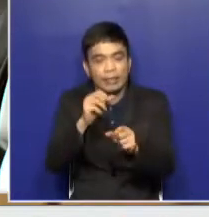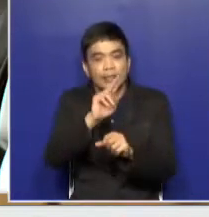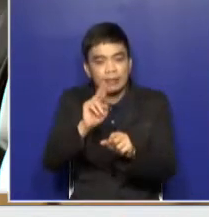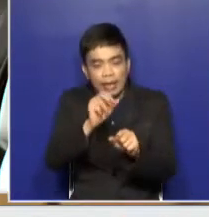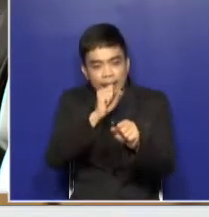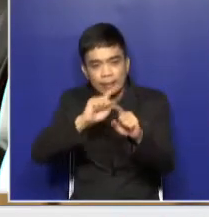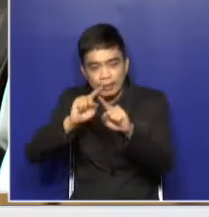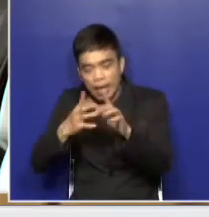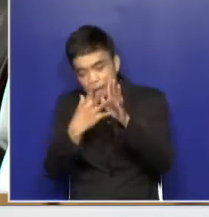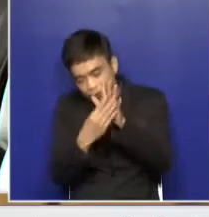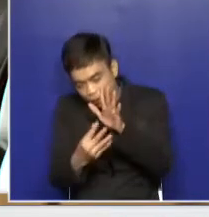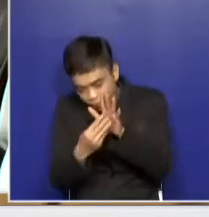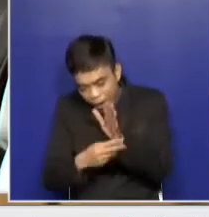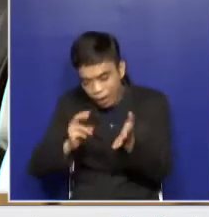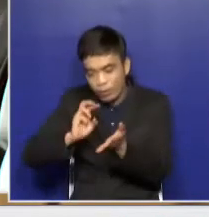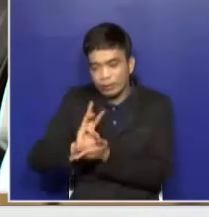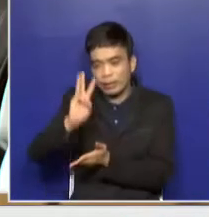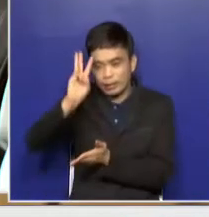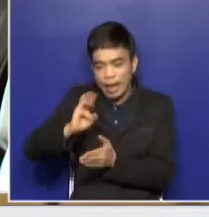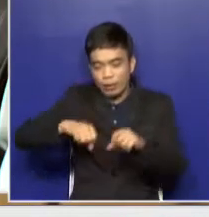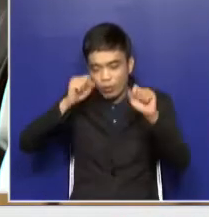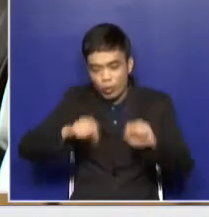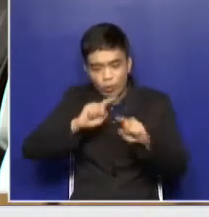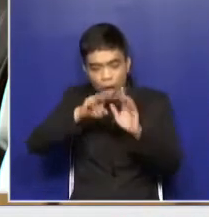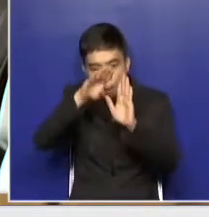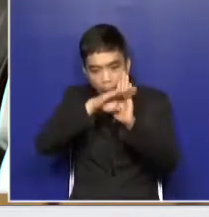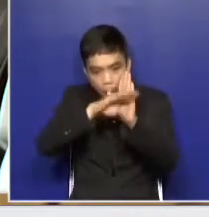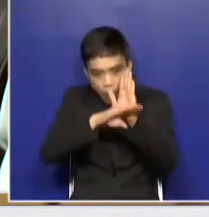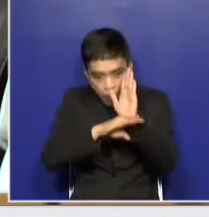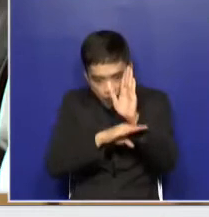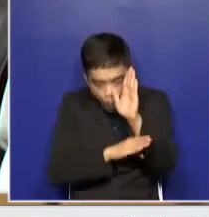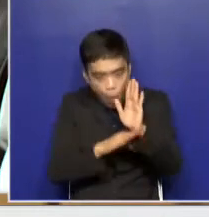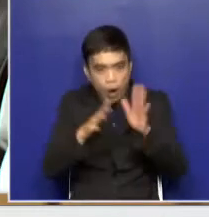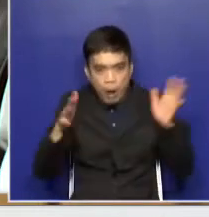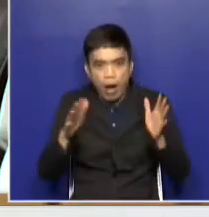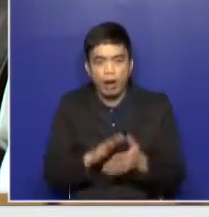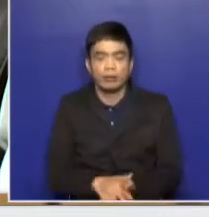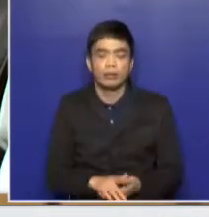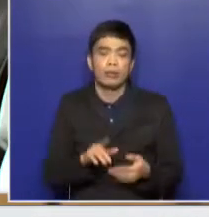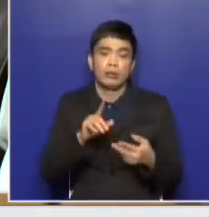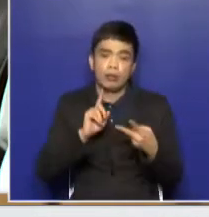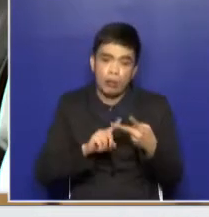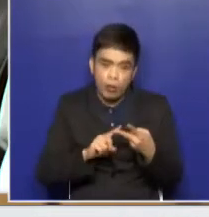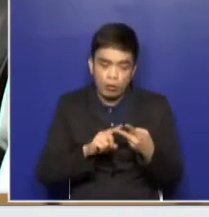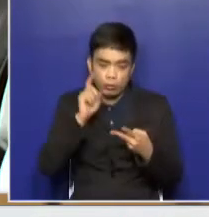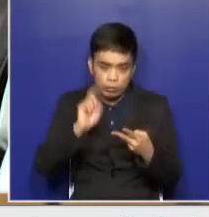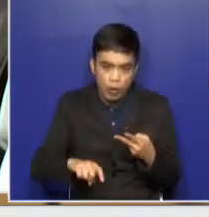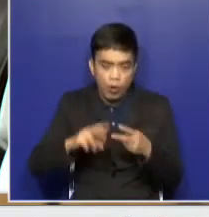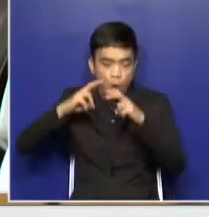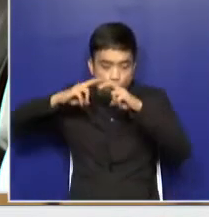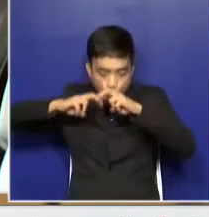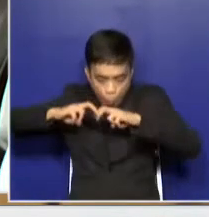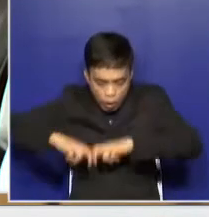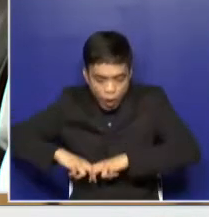ารสำเนาเอกสารเกี่ยวกับสัญญาและข้อตกลงต่างๆเนี่ยนะครับมันเยอะแยะมากมายรวมทั้งต้องรายงานวิเคราะห์เบื้อง